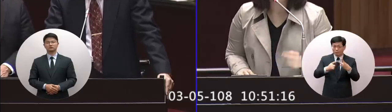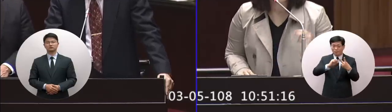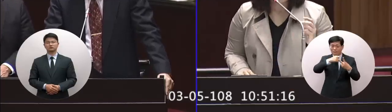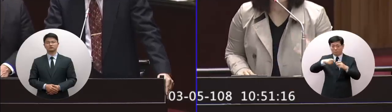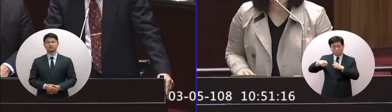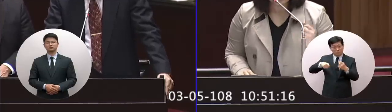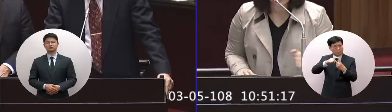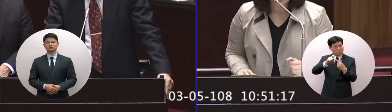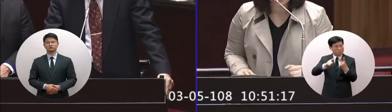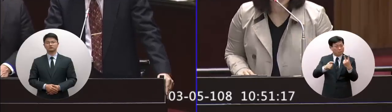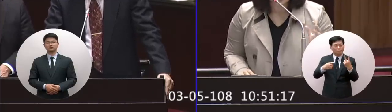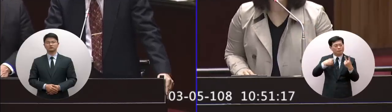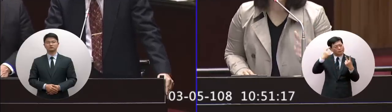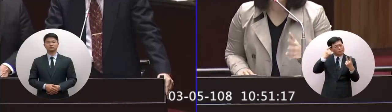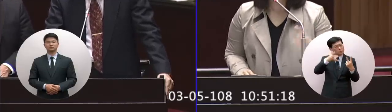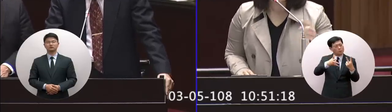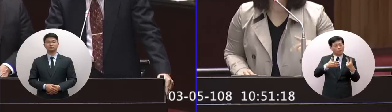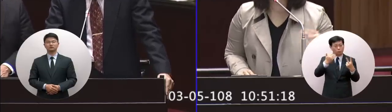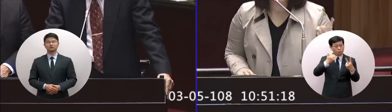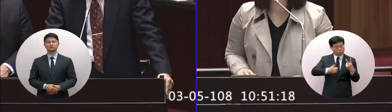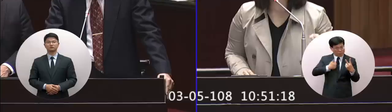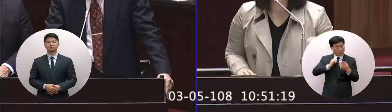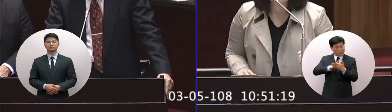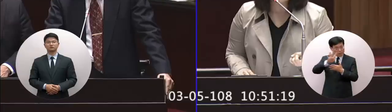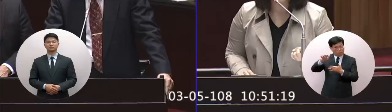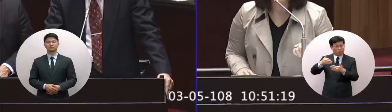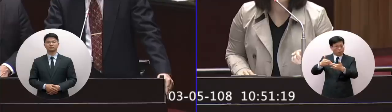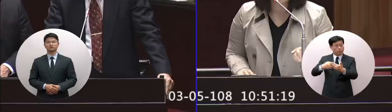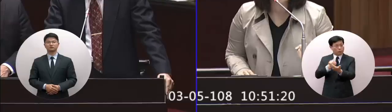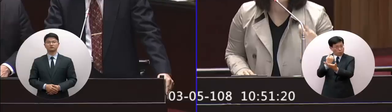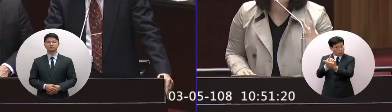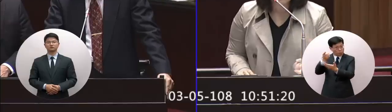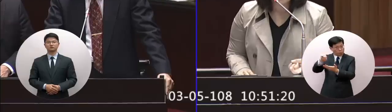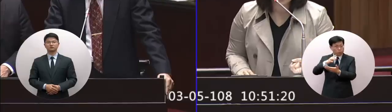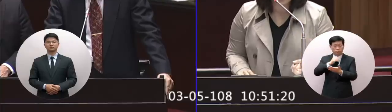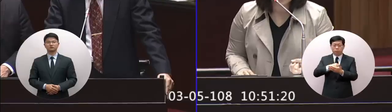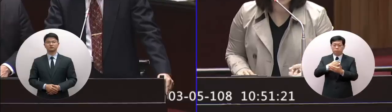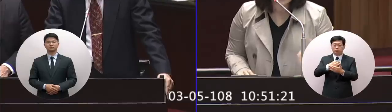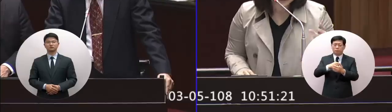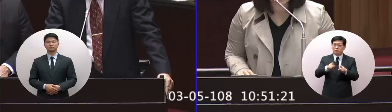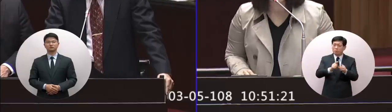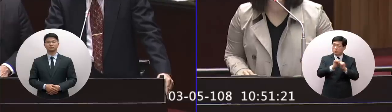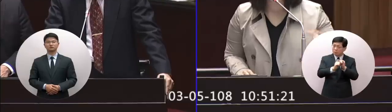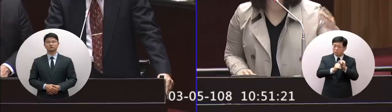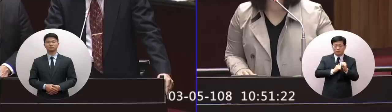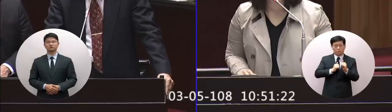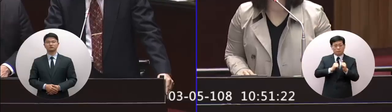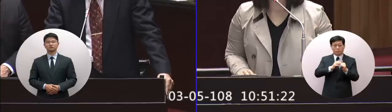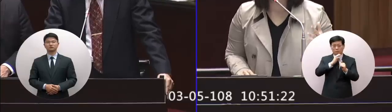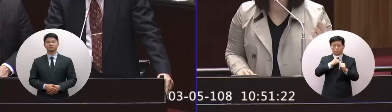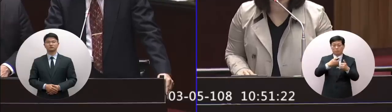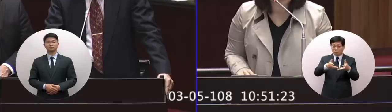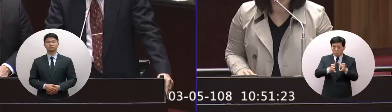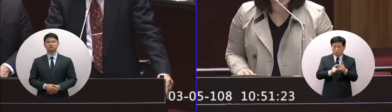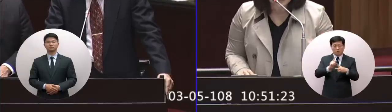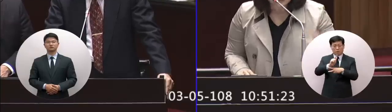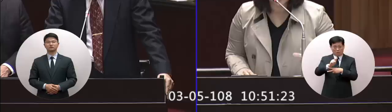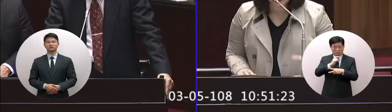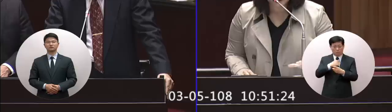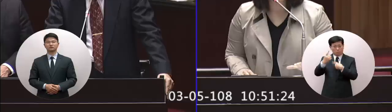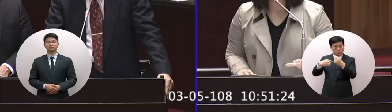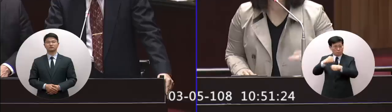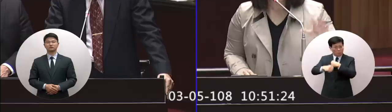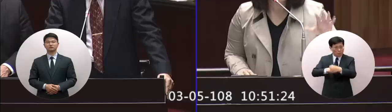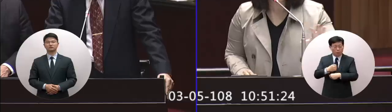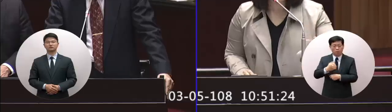部分哦，那我想知道，就是说，如果未来大陆去参加的学者或者是一些民间团体，他去参加一些研讨会或者活动，